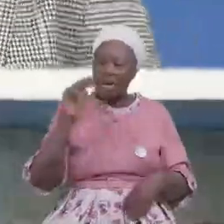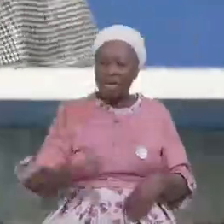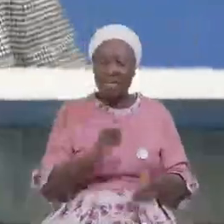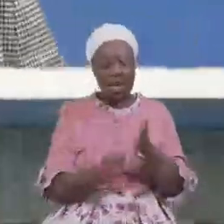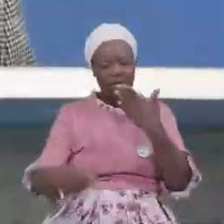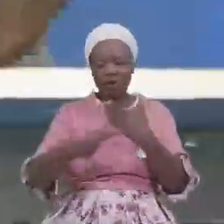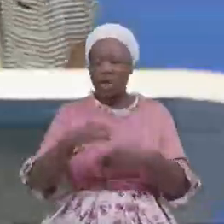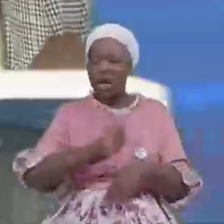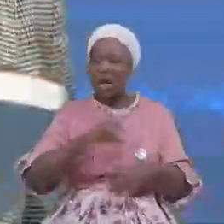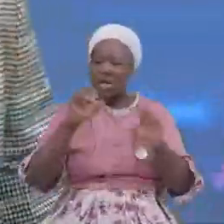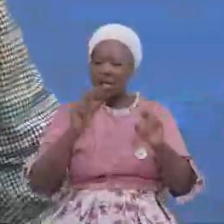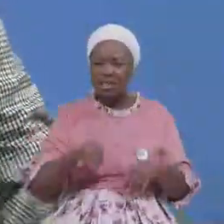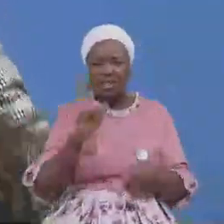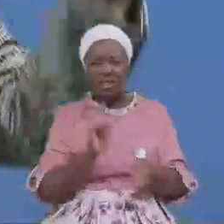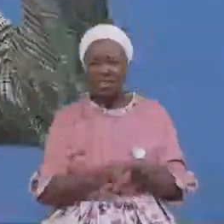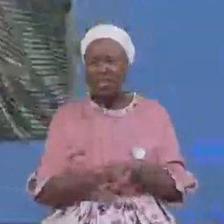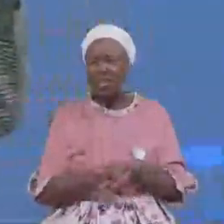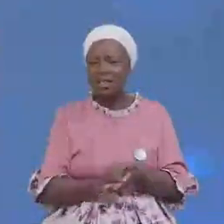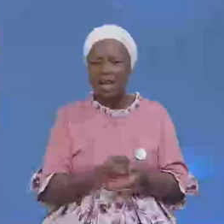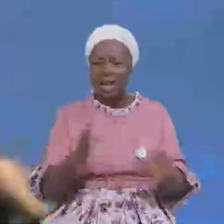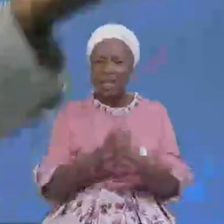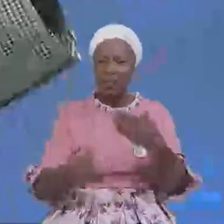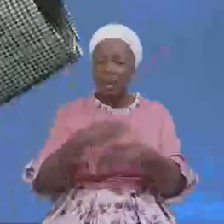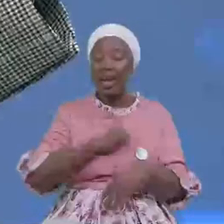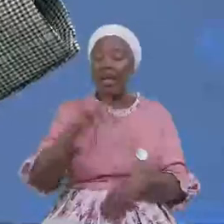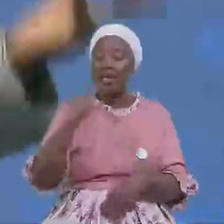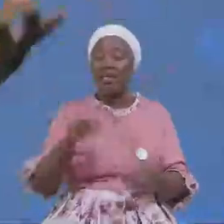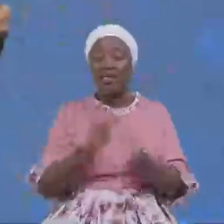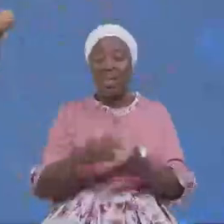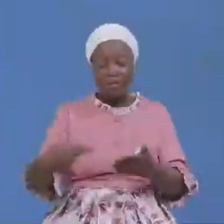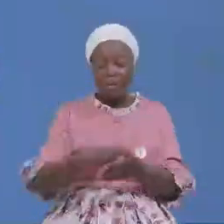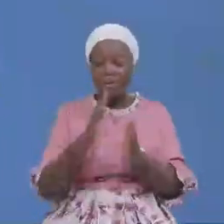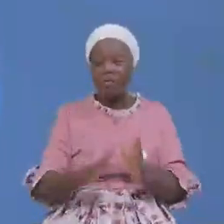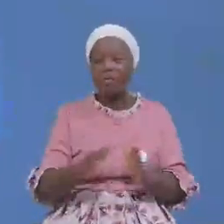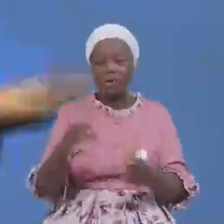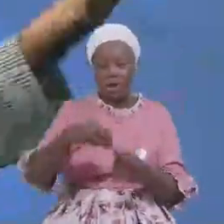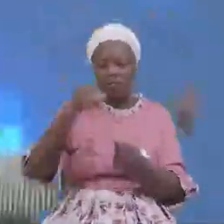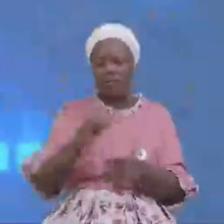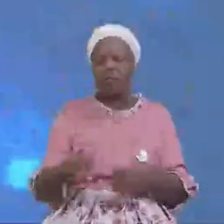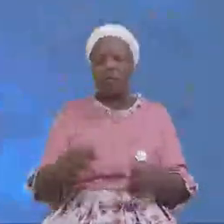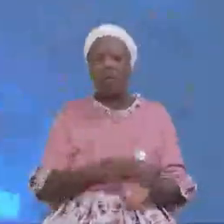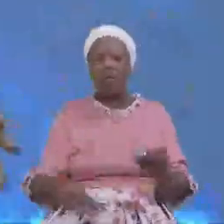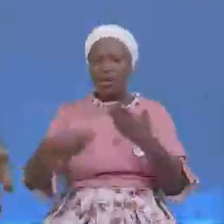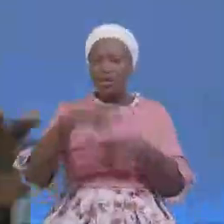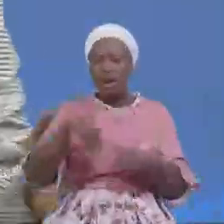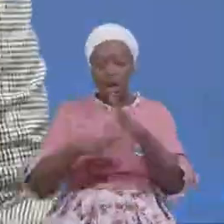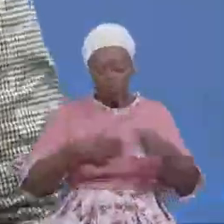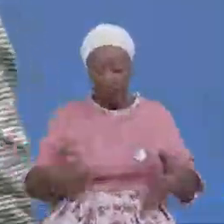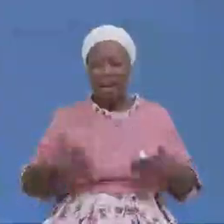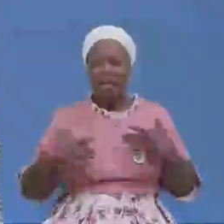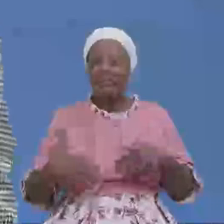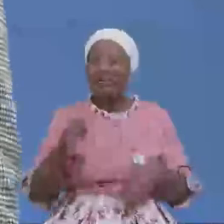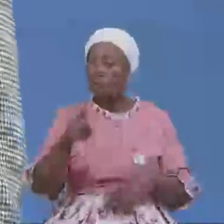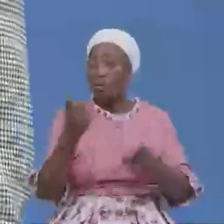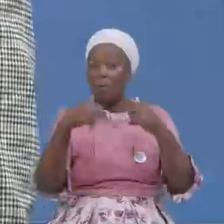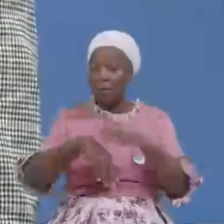j'ai besoin de ce rétablissement, j'ai besoin de ce renouvellement, de cette résurrection spirituelle dans ma vie, tu